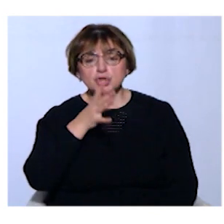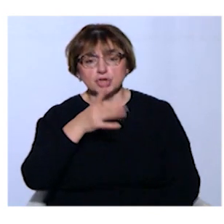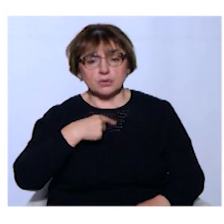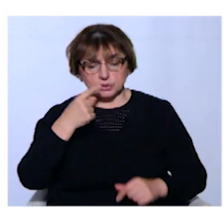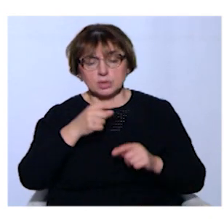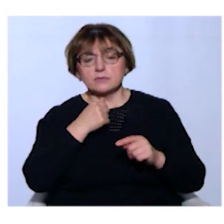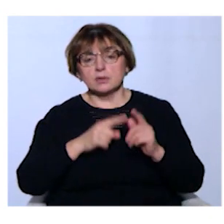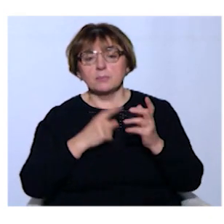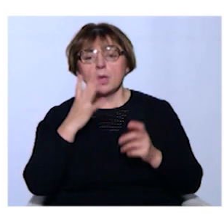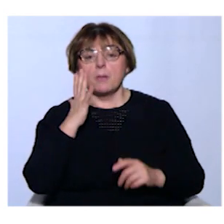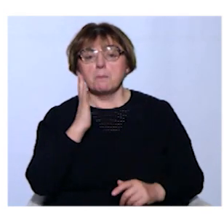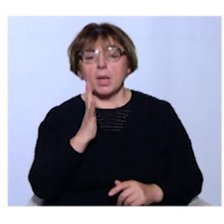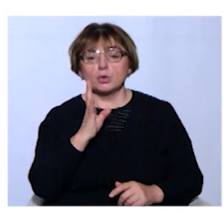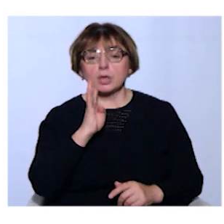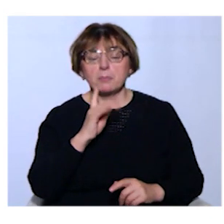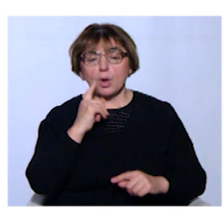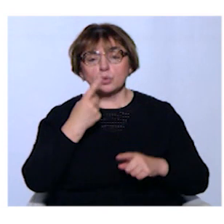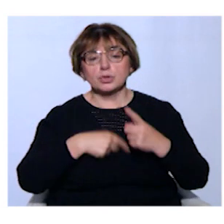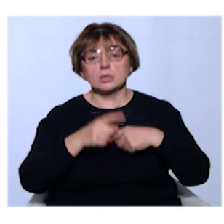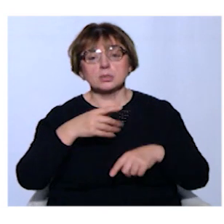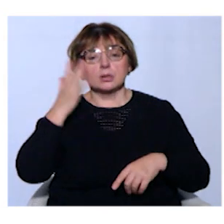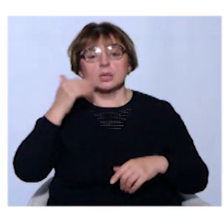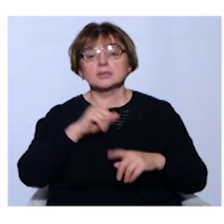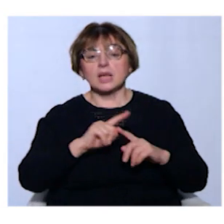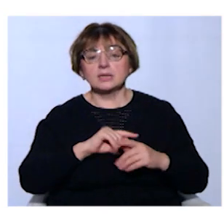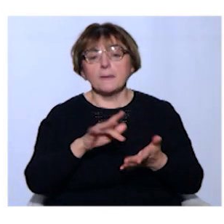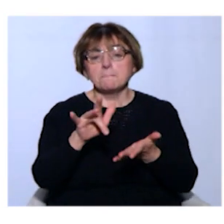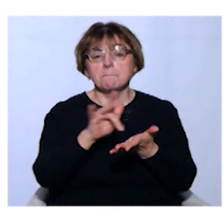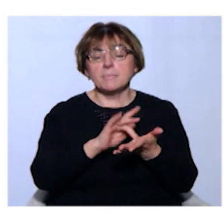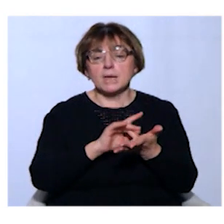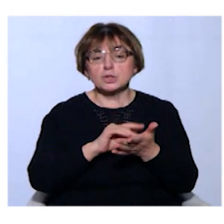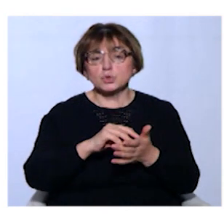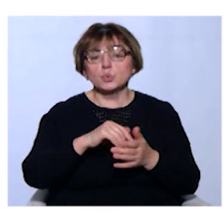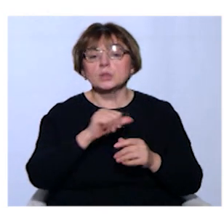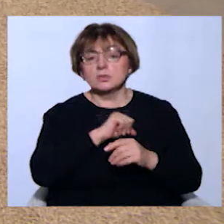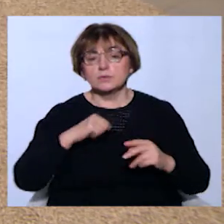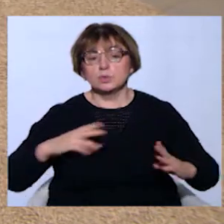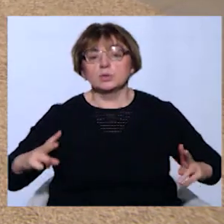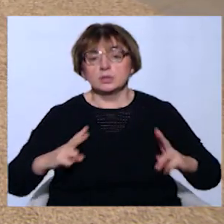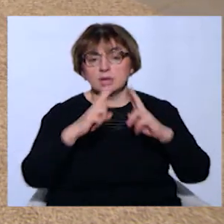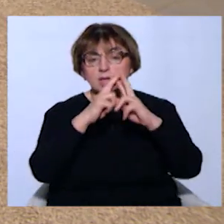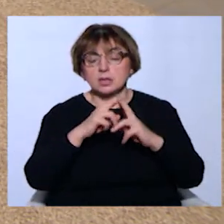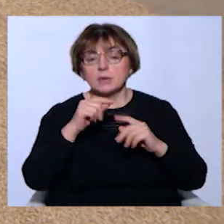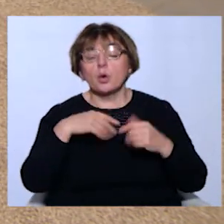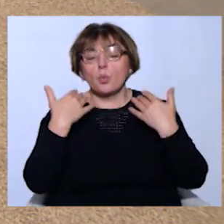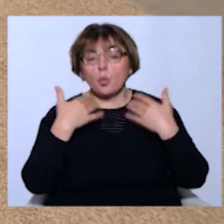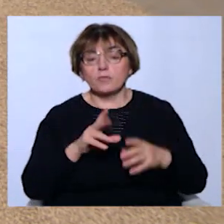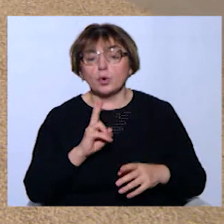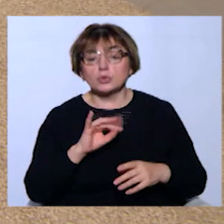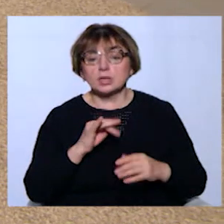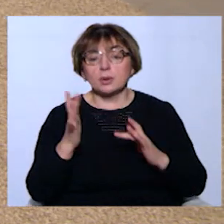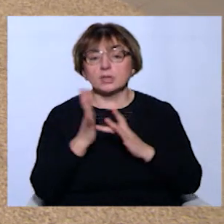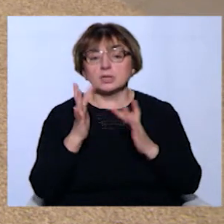წელთაღრიცხვამდე მე-5 საუკუნეში ბერძნულ ტაძრებში. შემდეგ კონსტანტინოპოლში ქრისტიანობის მიღების შემდეგ